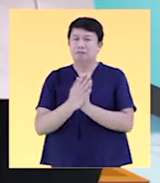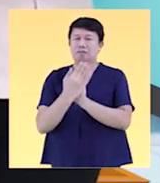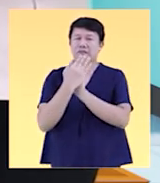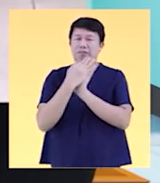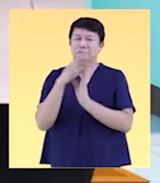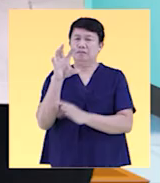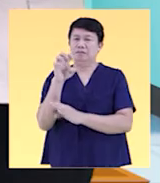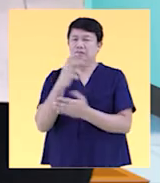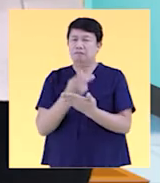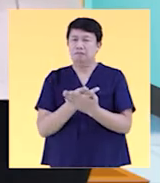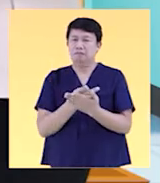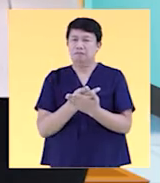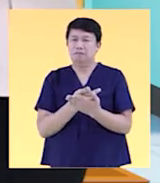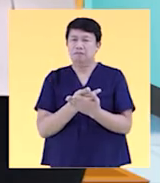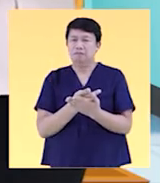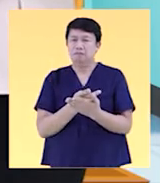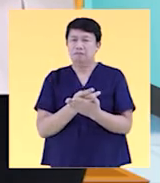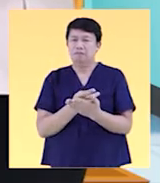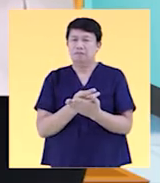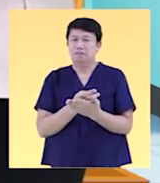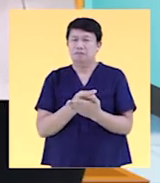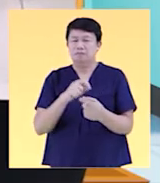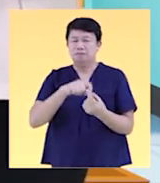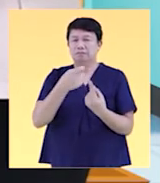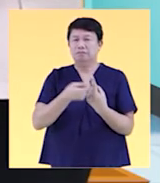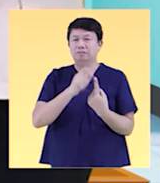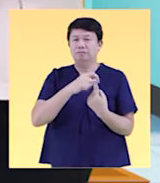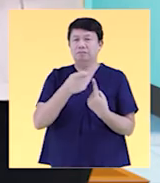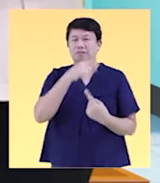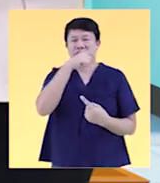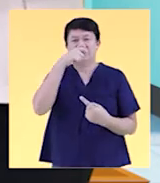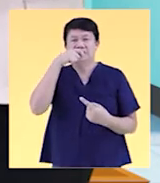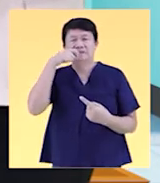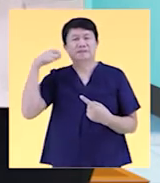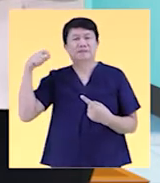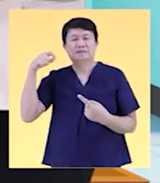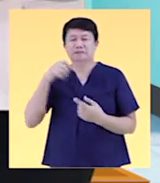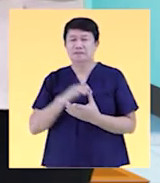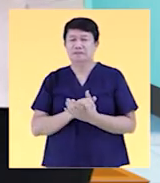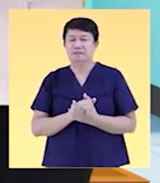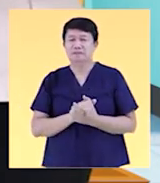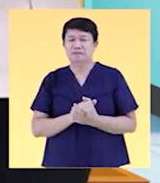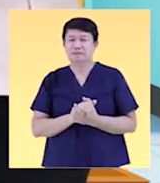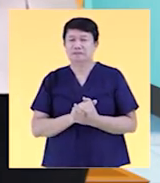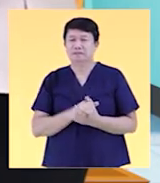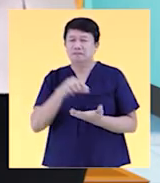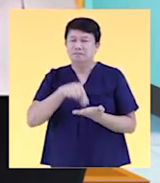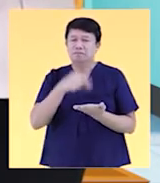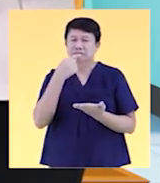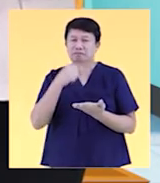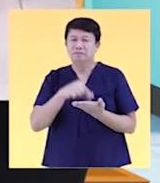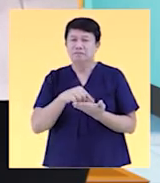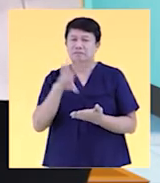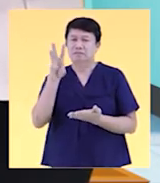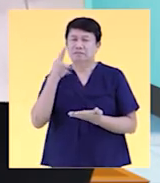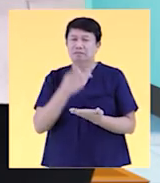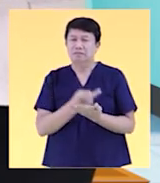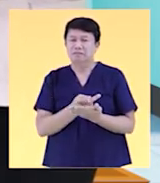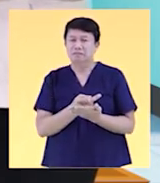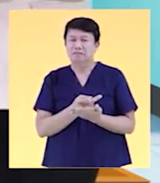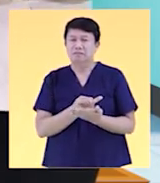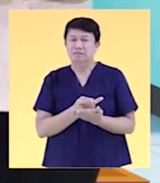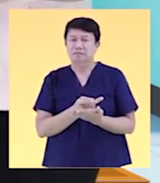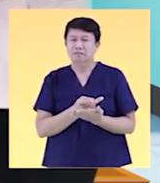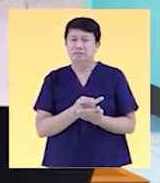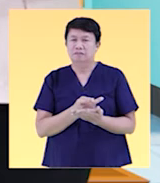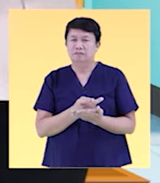Sandwich, 15 pesos. Banana queue, 8 pesos. Crackers,